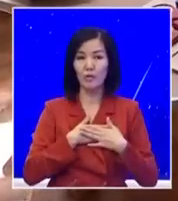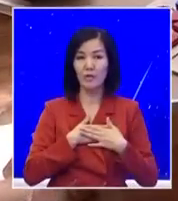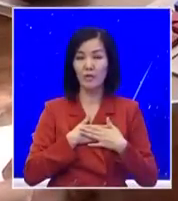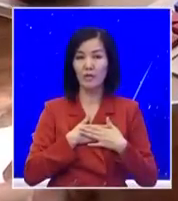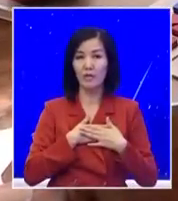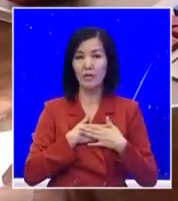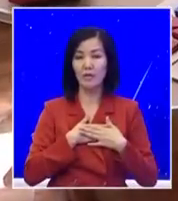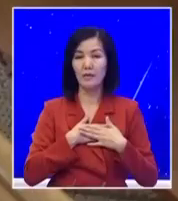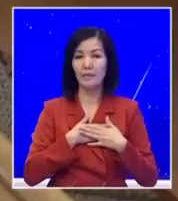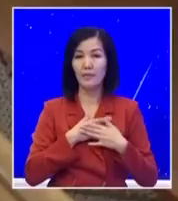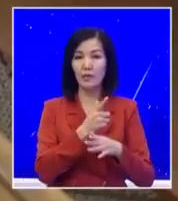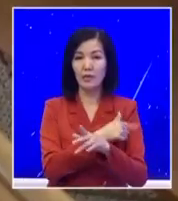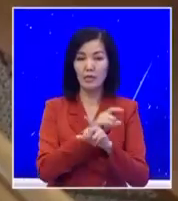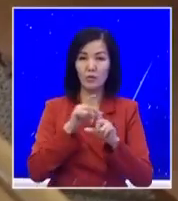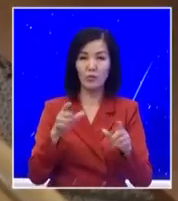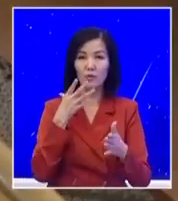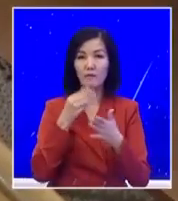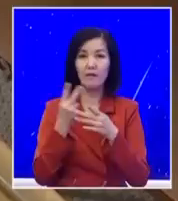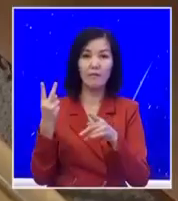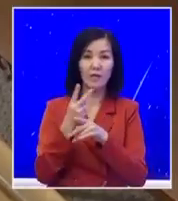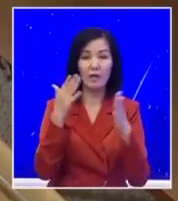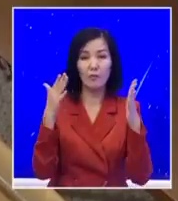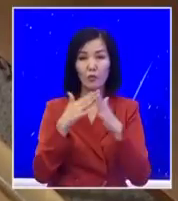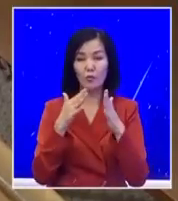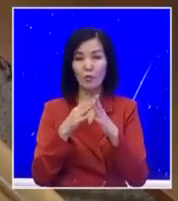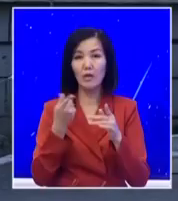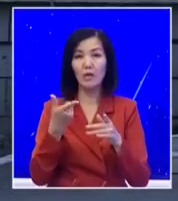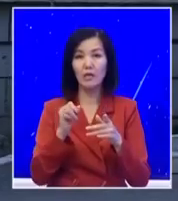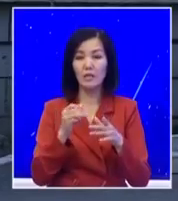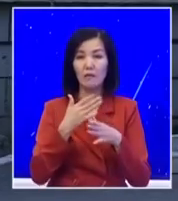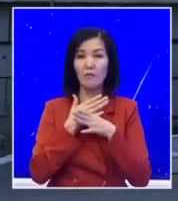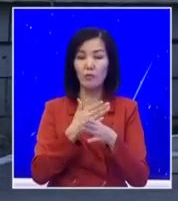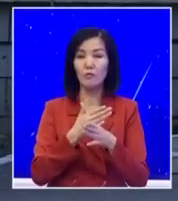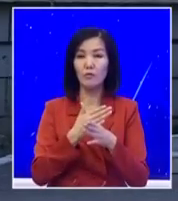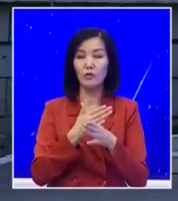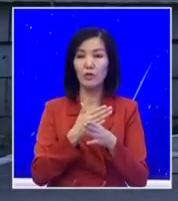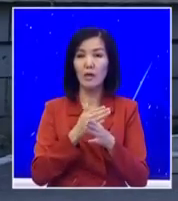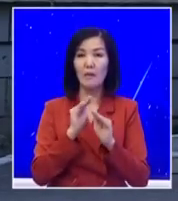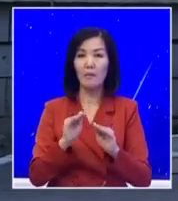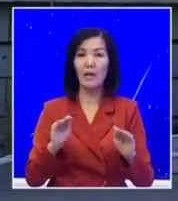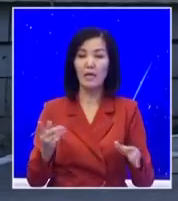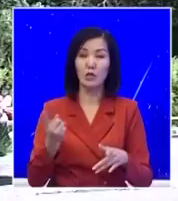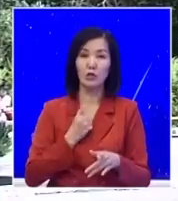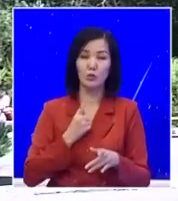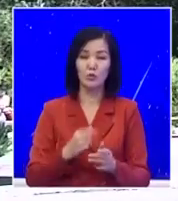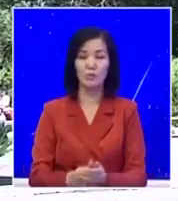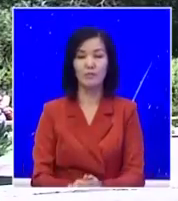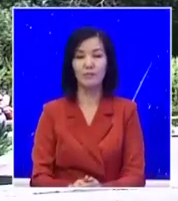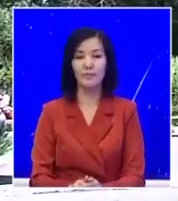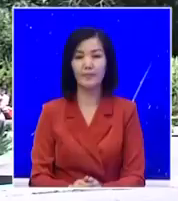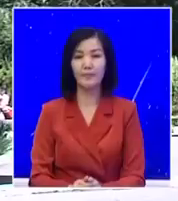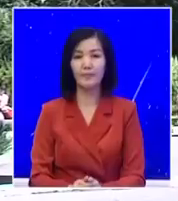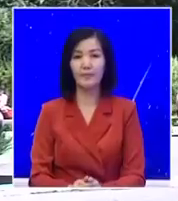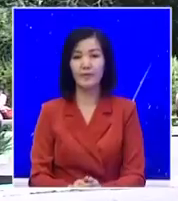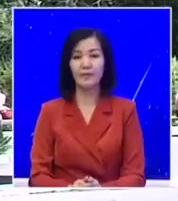считая Талдыкурганскую детскую поликлинику своим вторым домом, где ее помощи ждут маленькие пациенты. Евгения Присяжная, Жай Курманбаев,